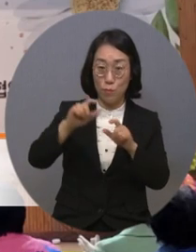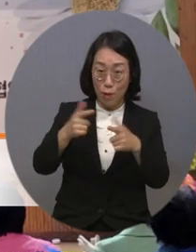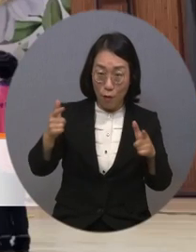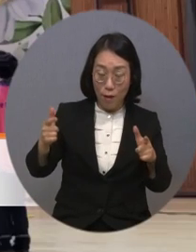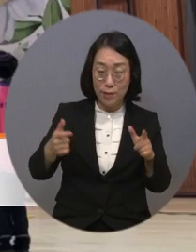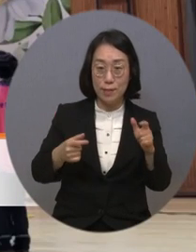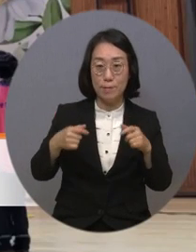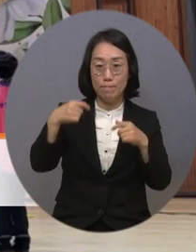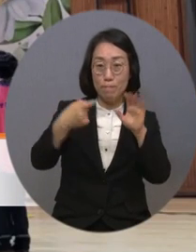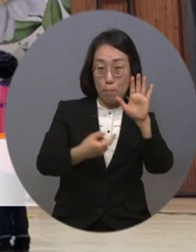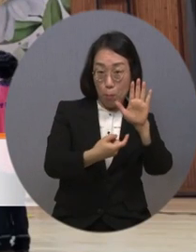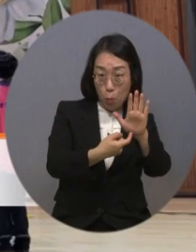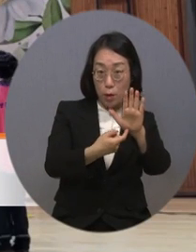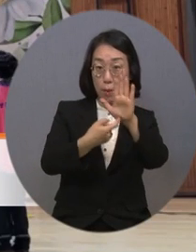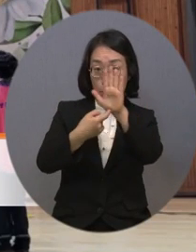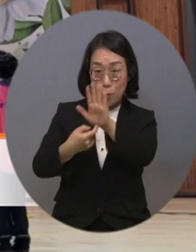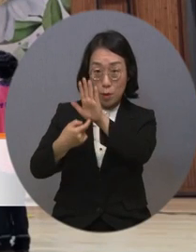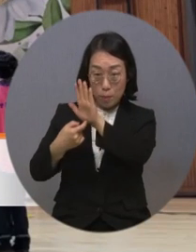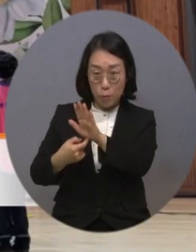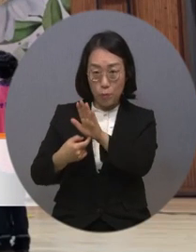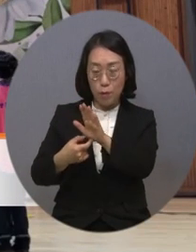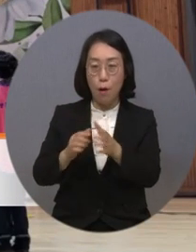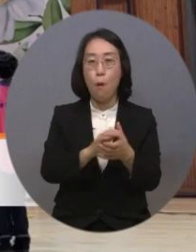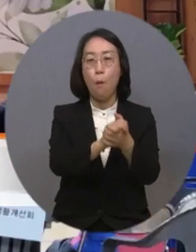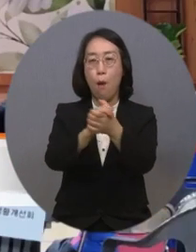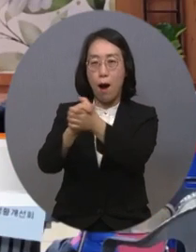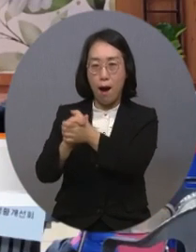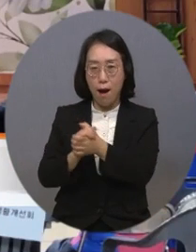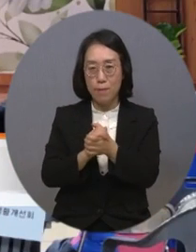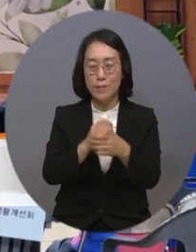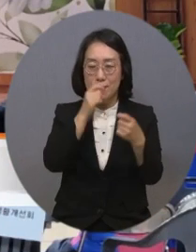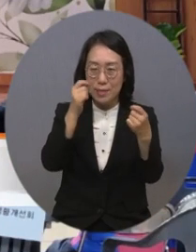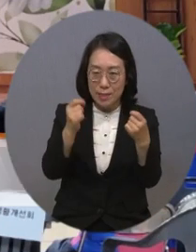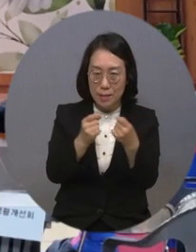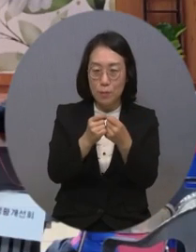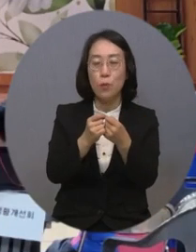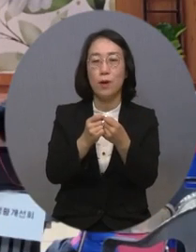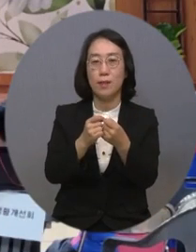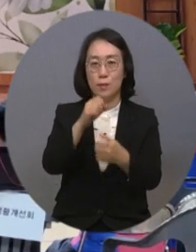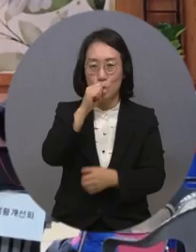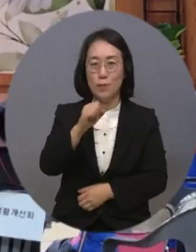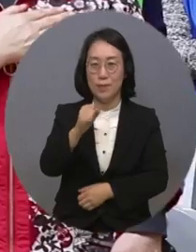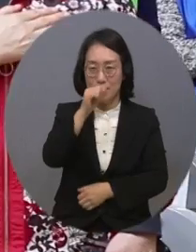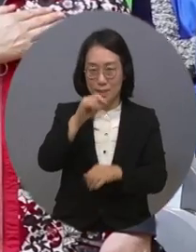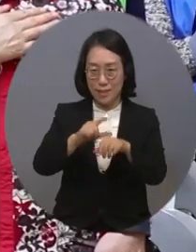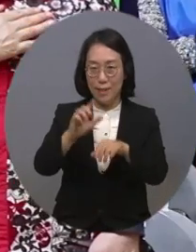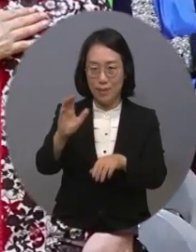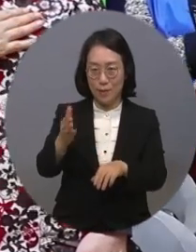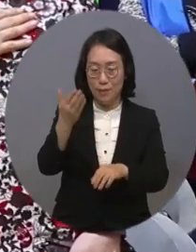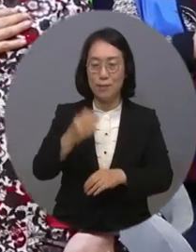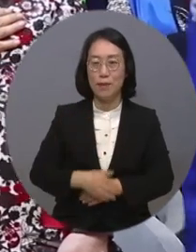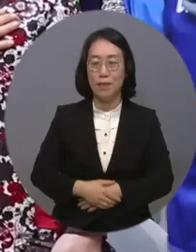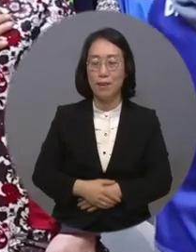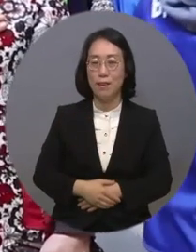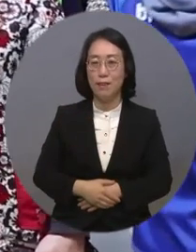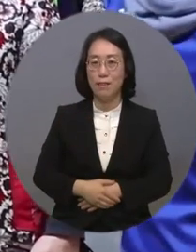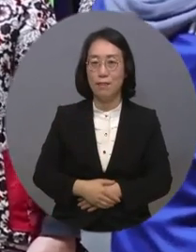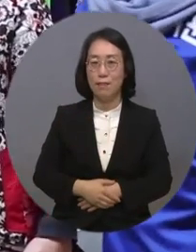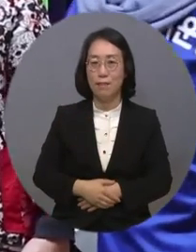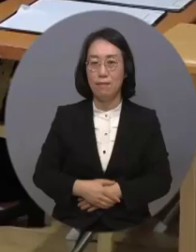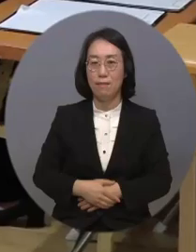통해 회원 간의 화합과 친목을 다지는 시간을 가졌습니다. 다양한